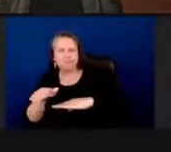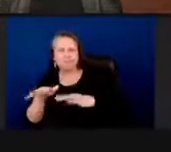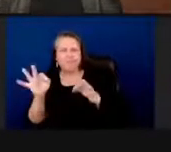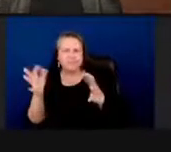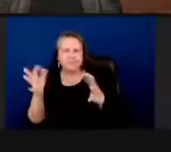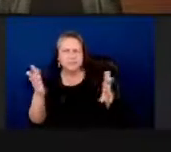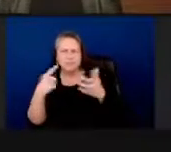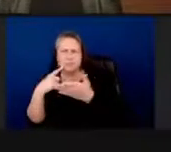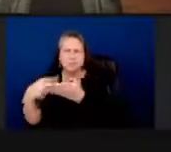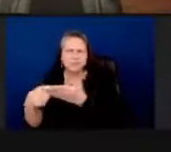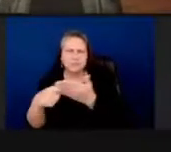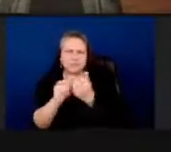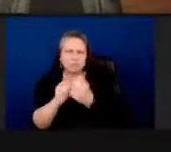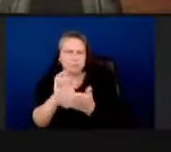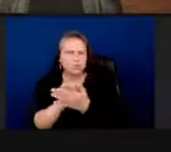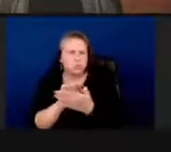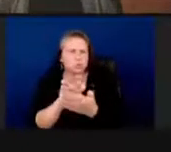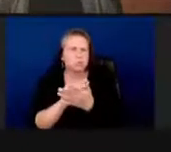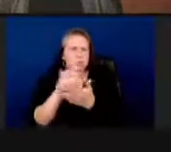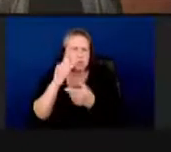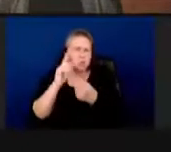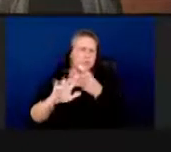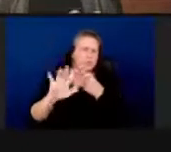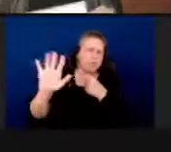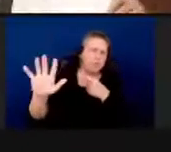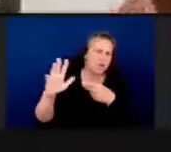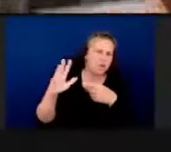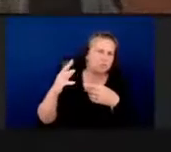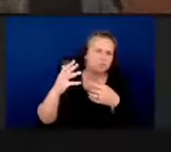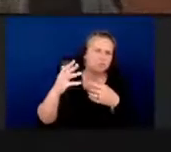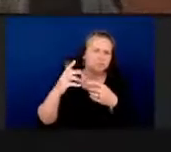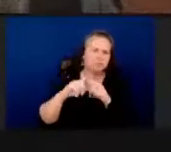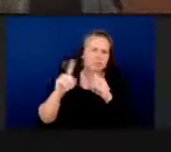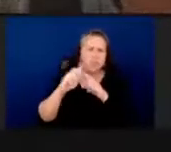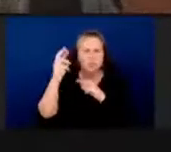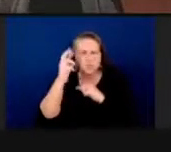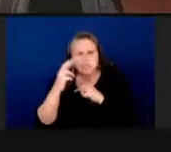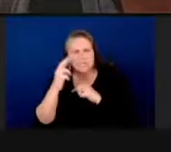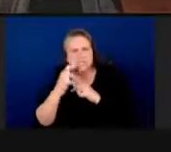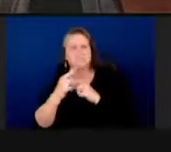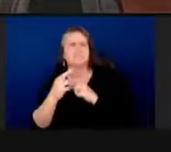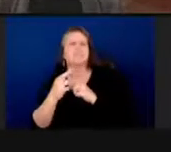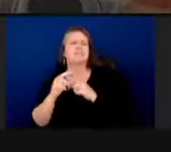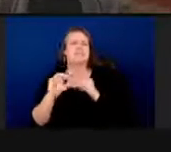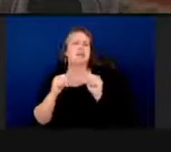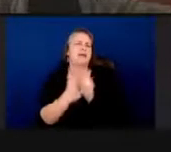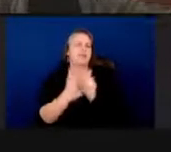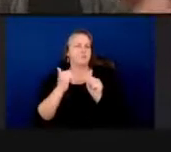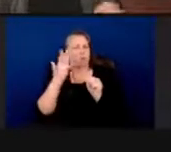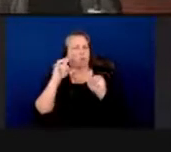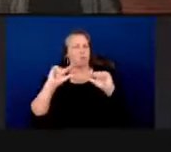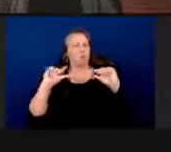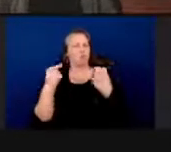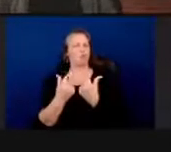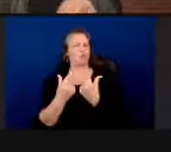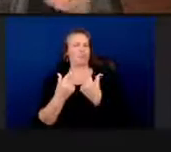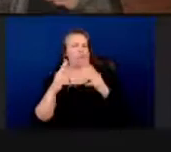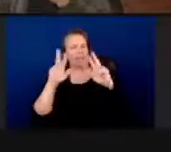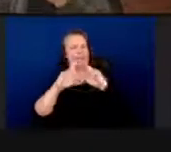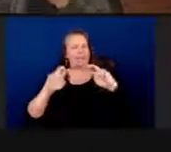Hii itakuwa ni kazi ambayo lazima tufanye kwa pamoja, na ni